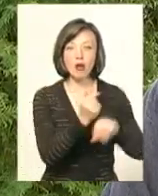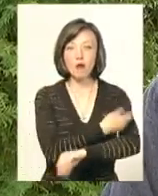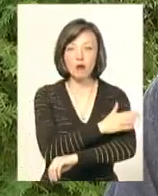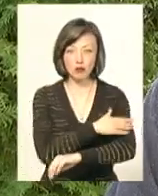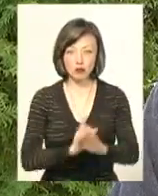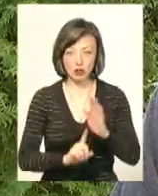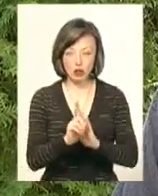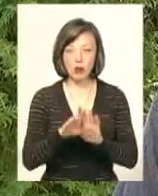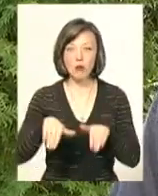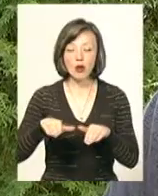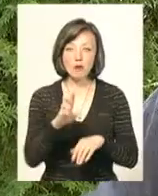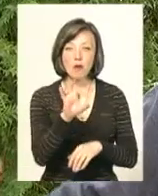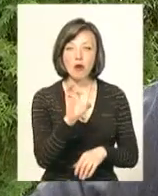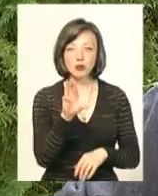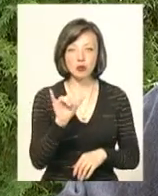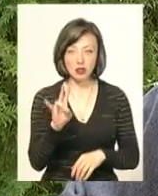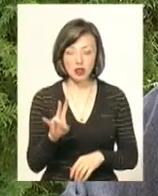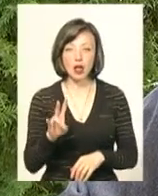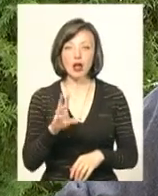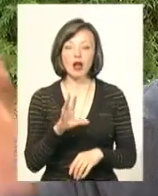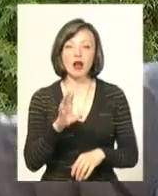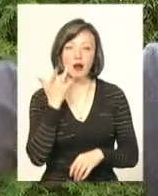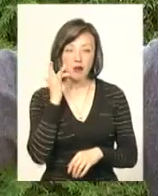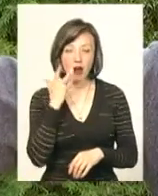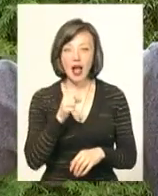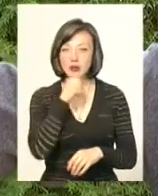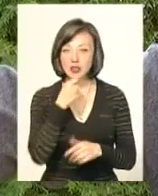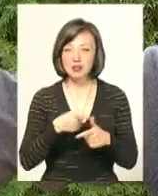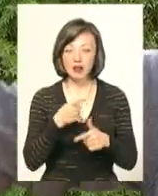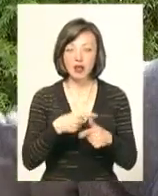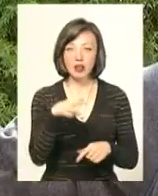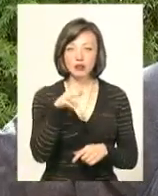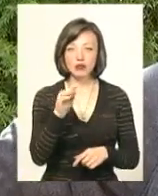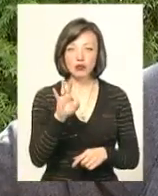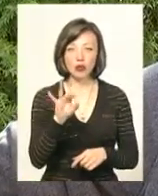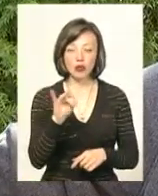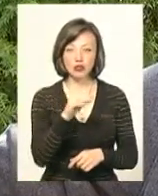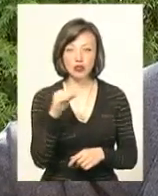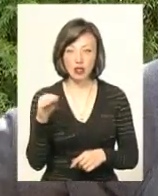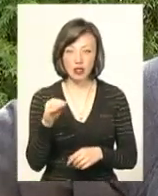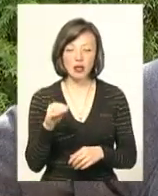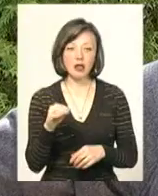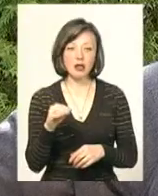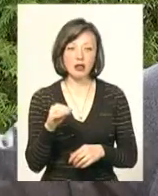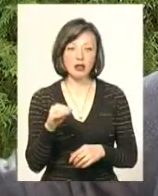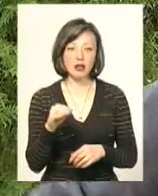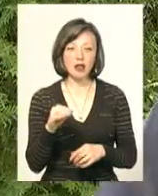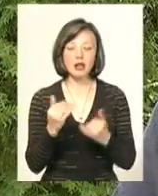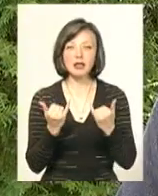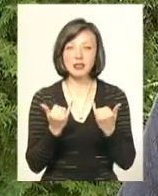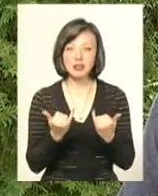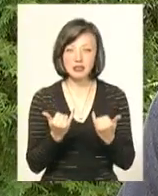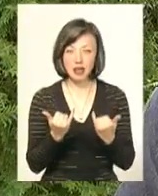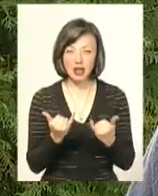спочатку, потім до Бостону, а вже потім до Нью-Йорку. А дідуся звали Джордж Ілікейшн, як єврейською буде. А зараз в